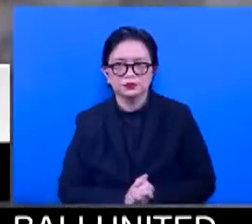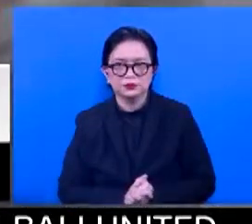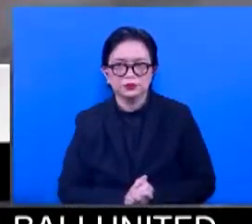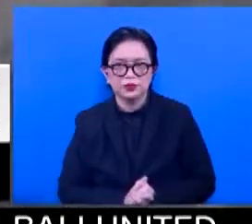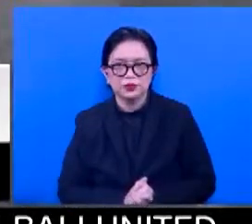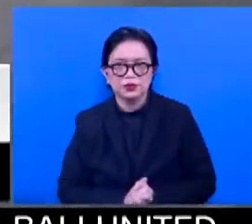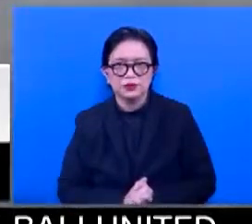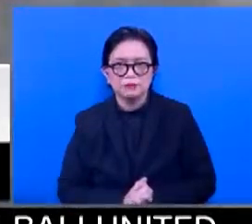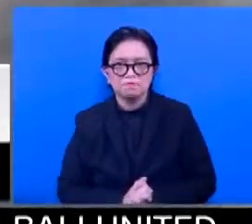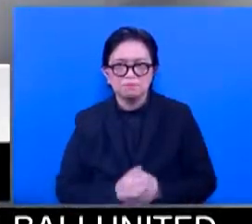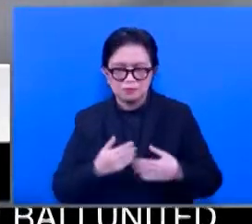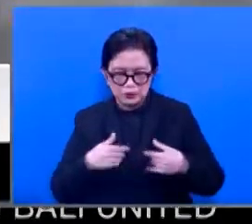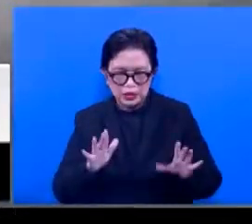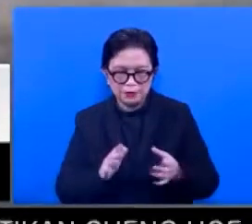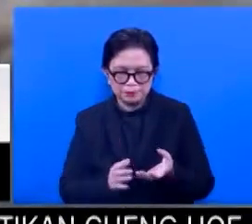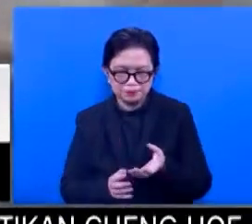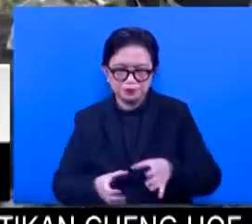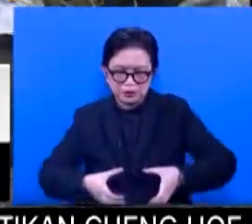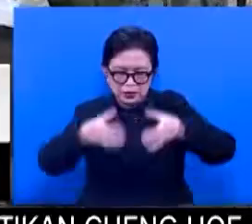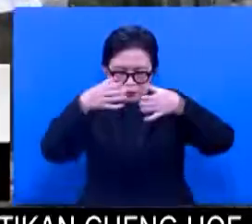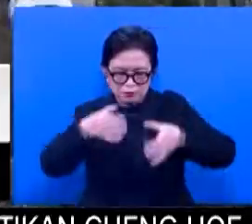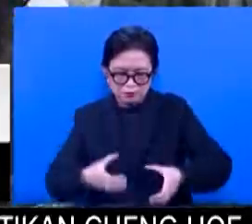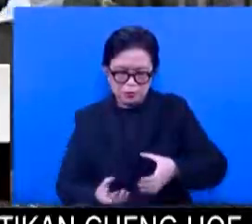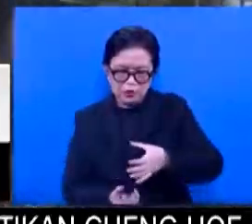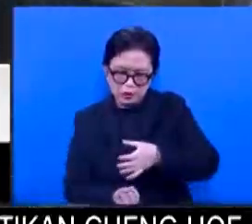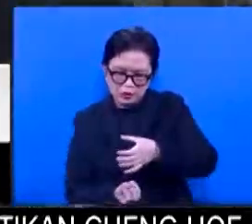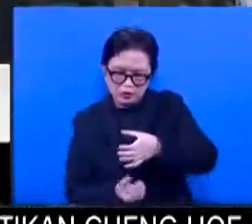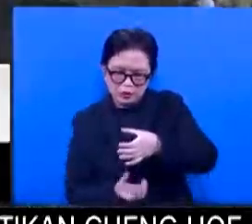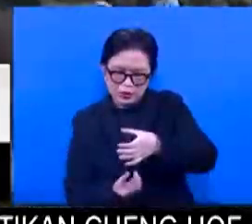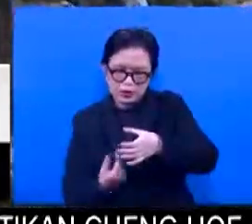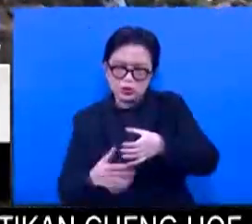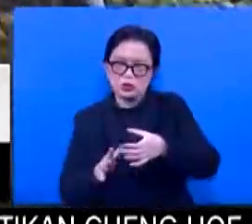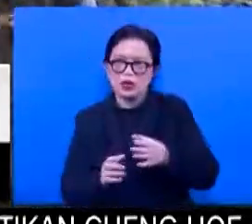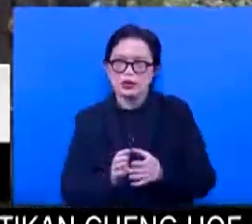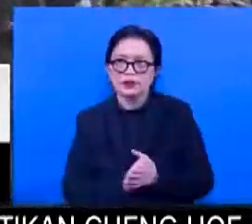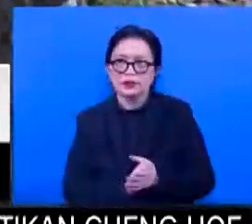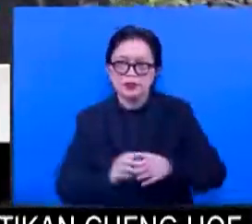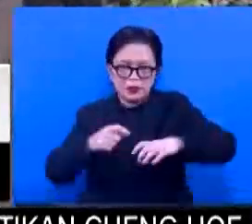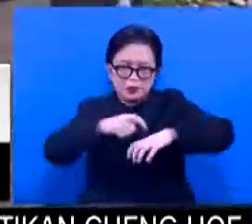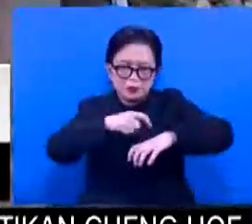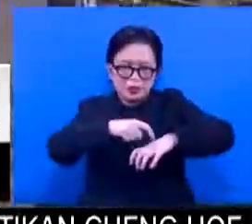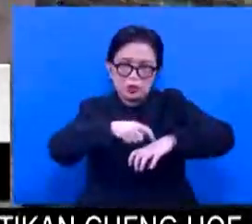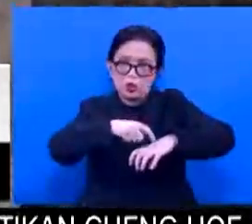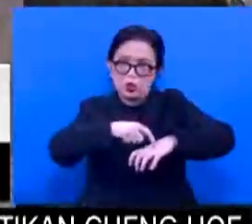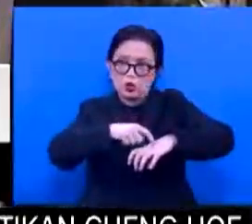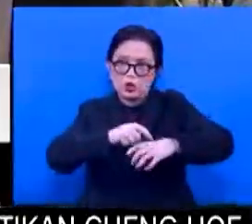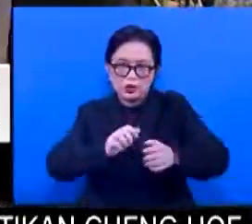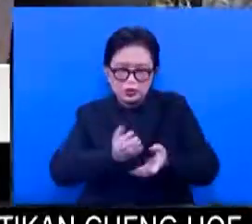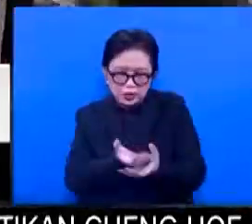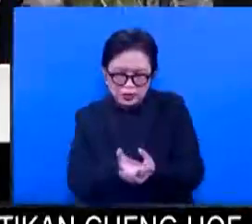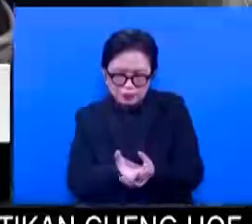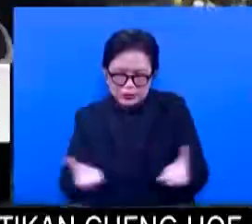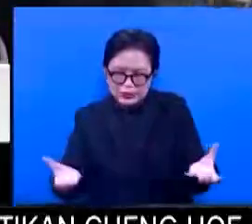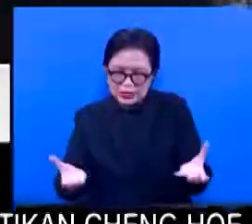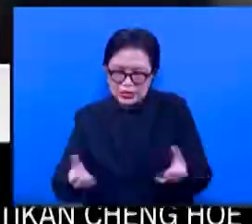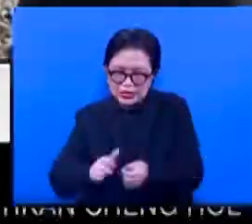Oke, setelah bara di bagian bawah terbakar sempurna, lanjut masukkan tempurung kelapa yang sudah dipisahkan dari serabutnya.